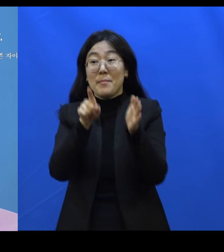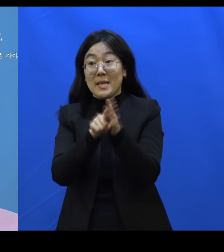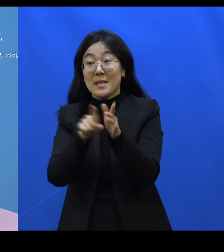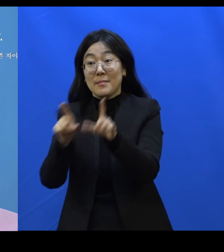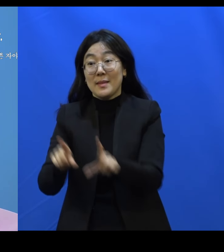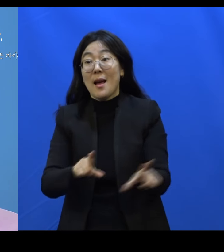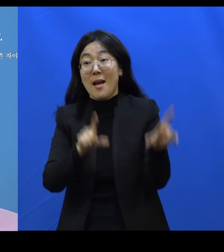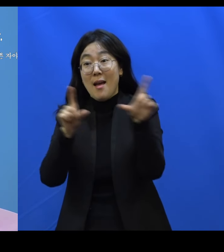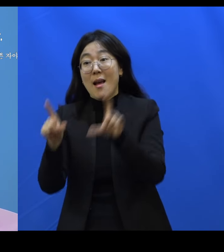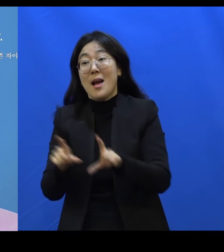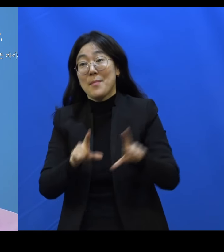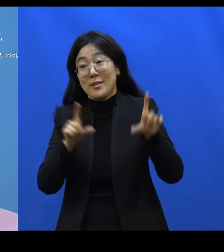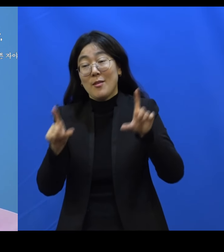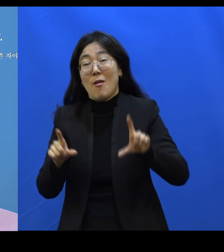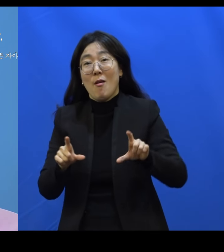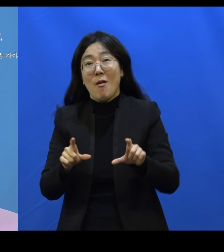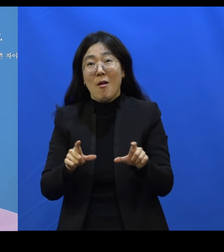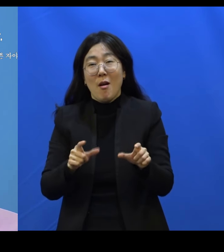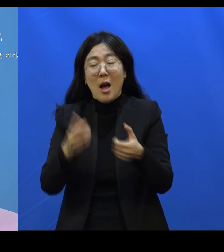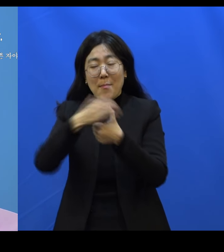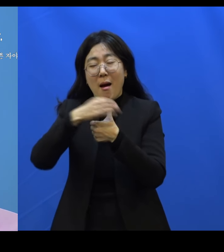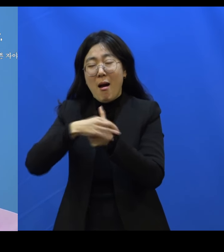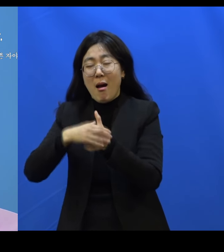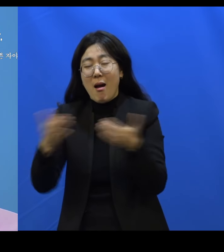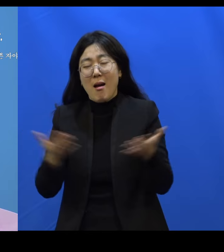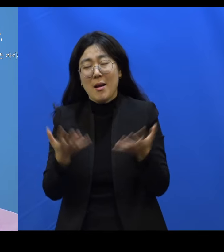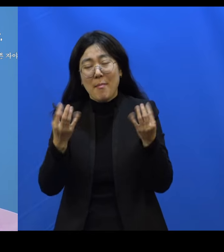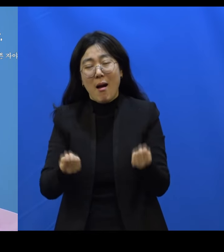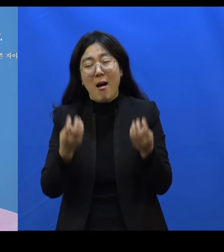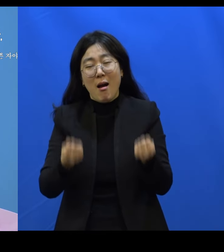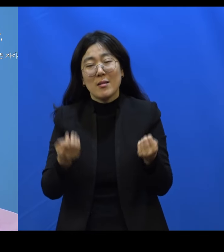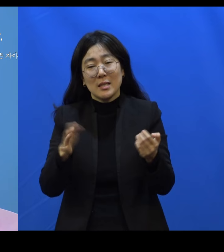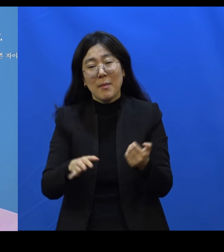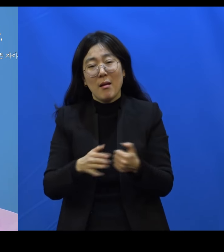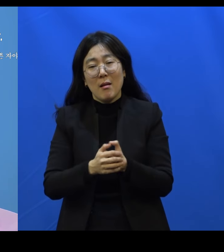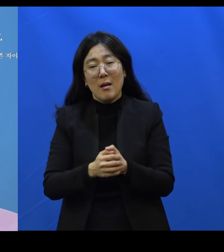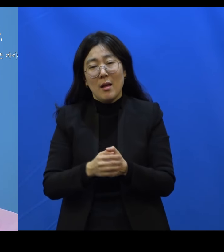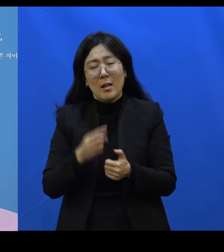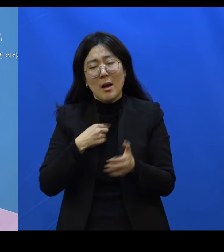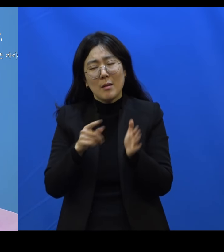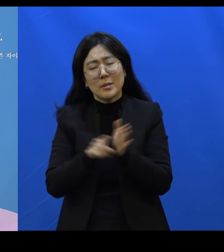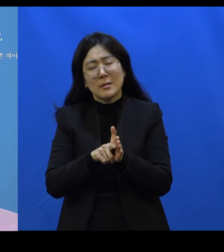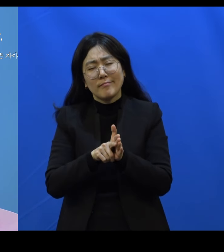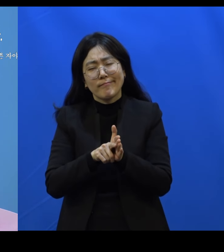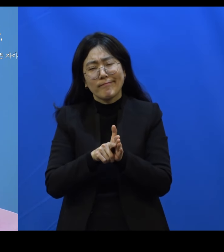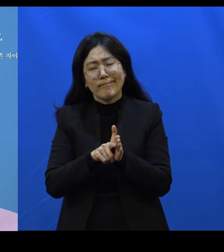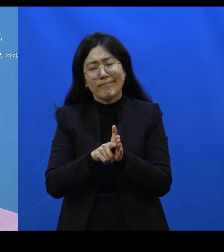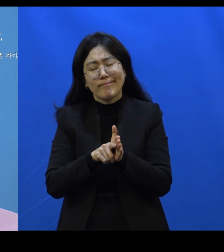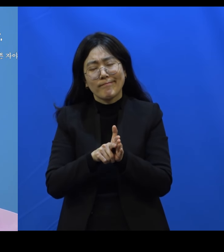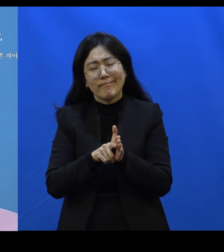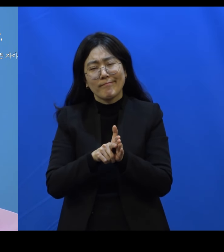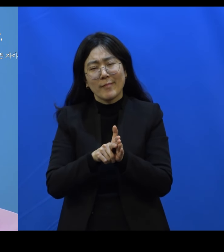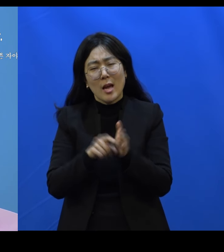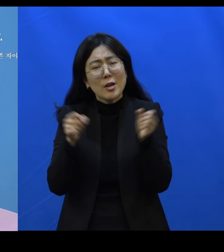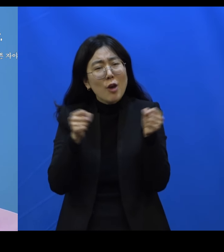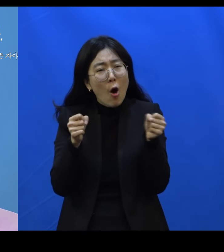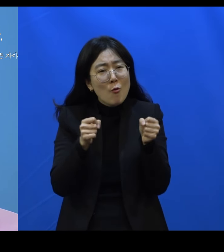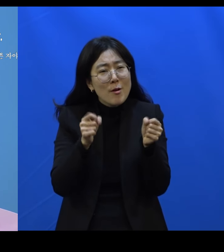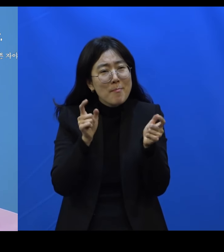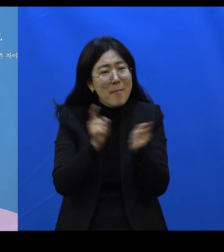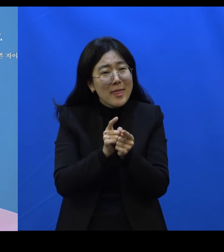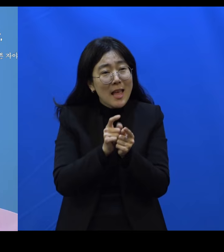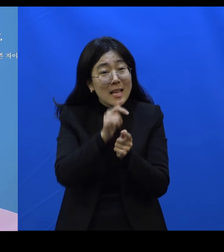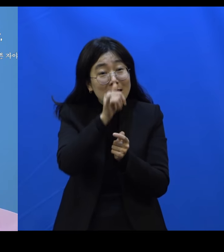또 교회에 많은 일을 했으나 어느 순간 멈춘 채 겨울로 들어갔던 분들이